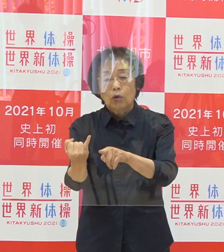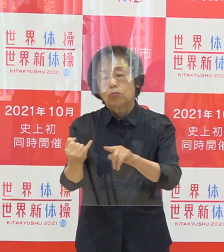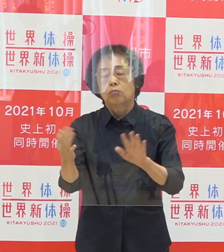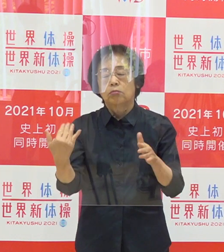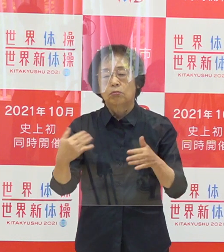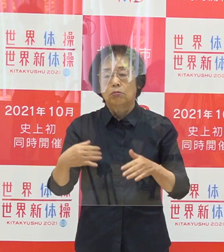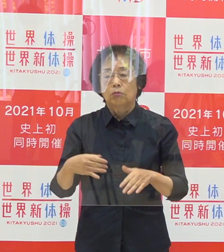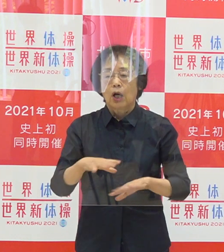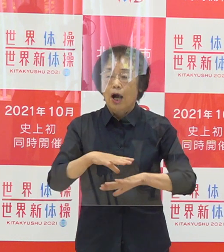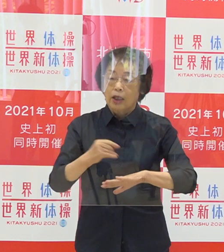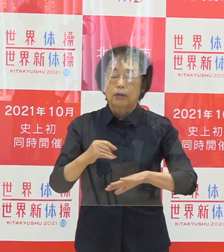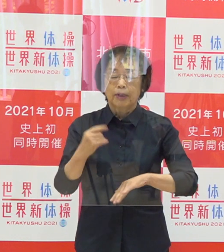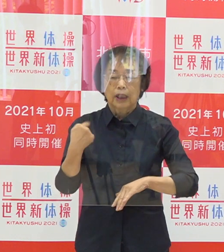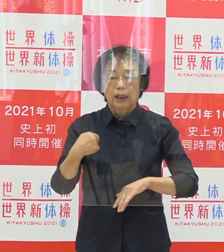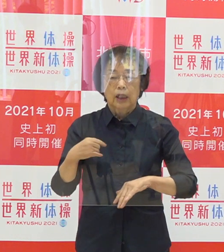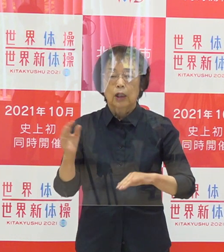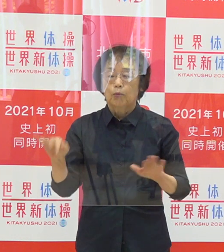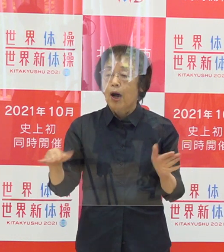した。